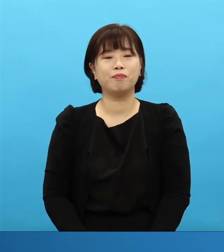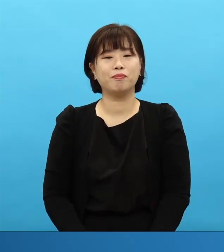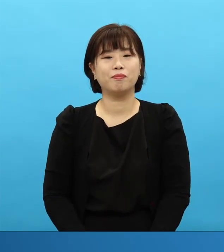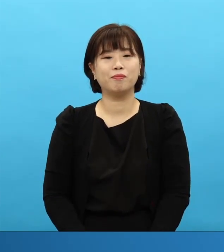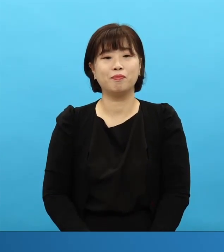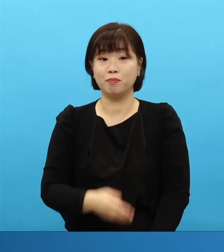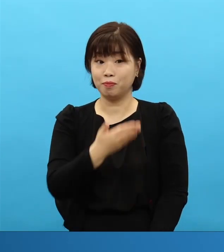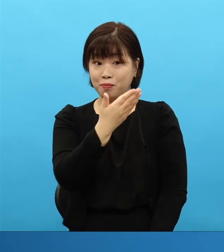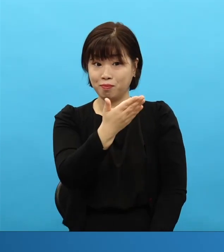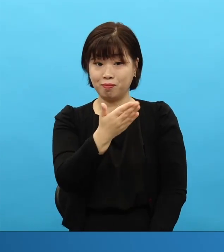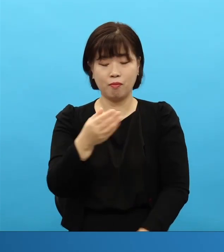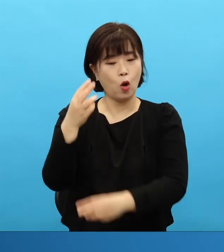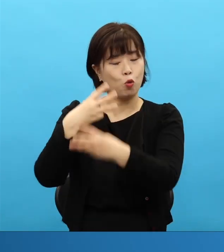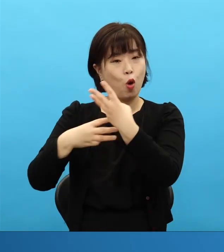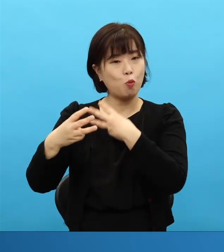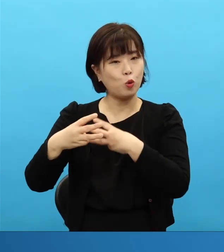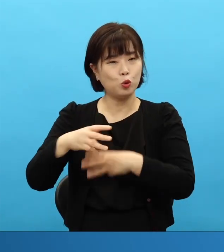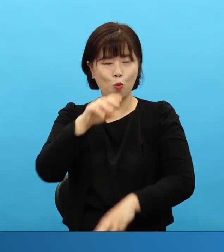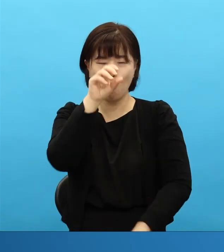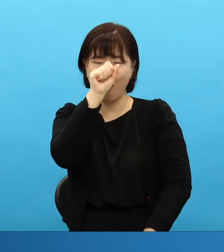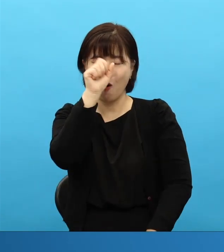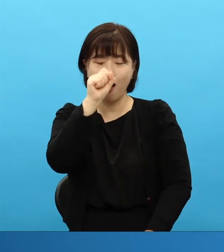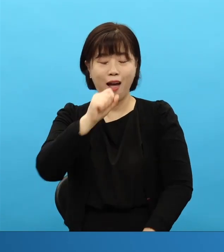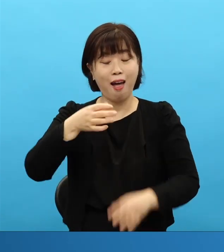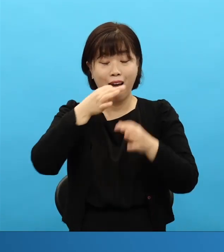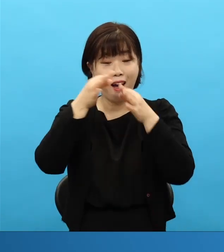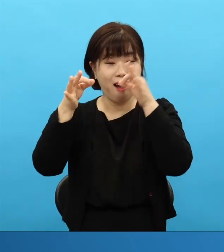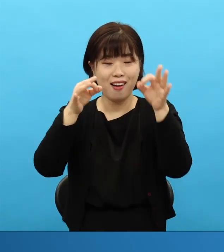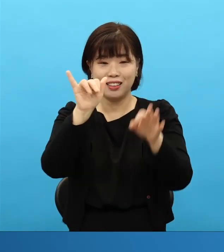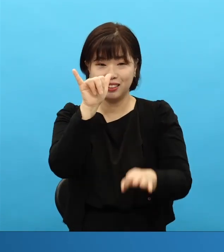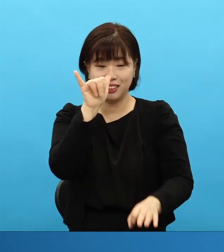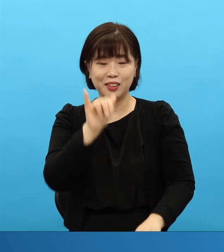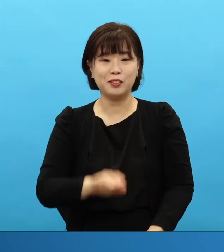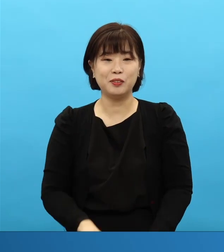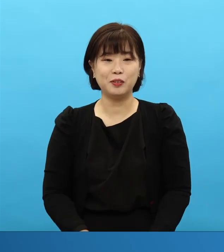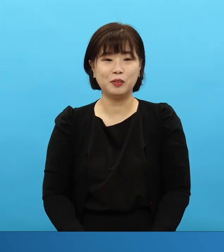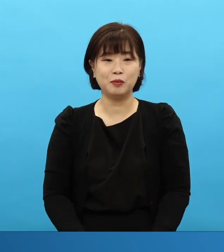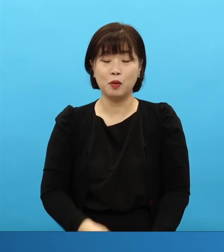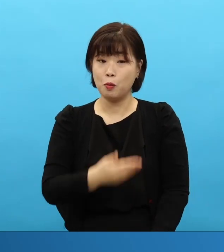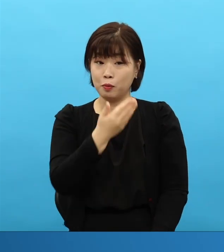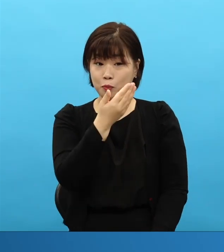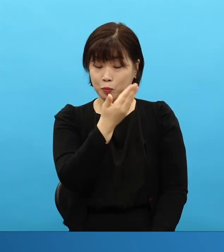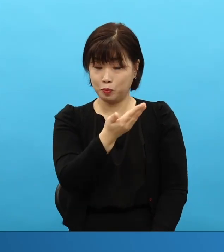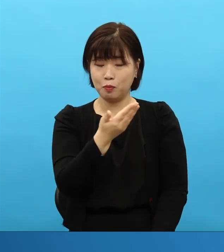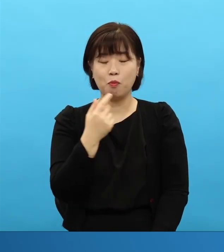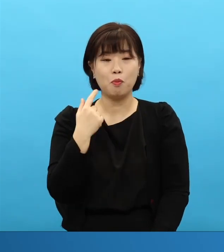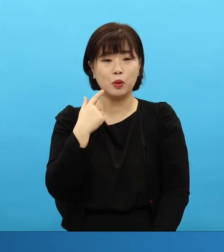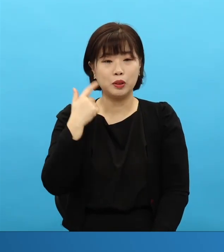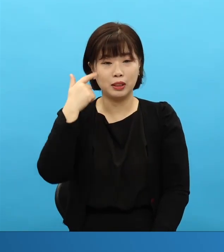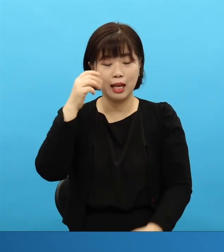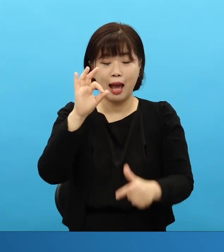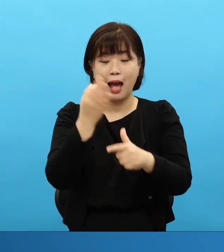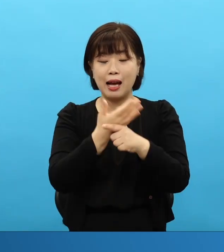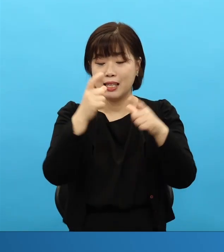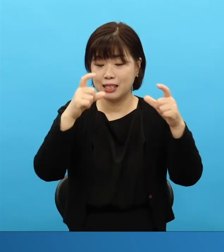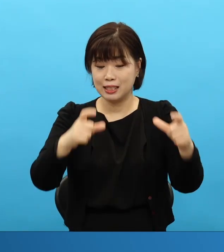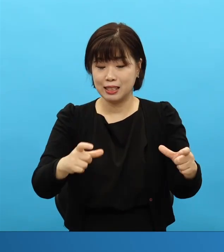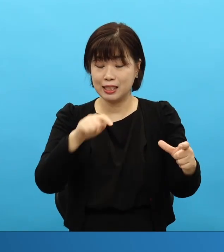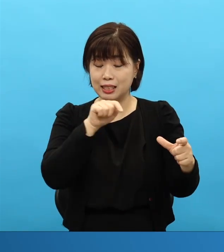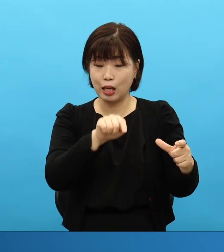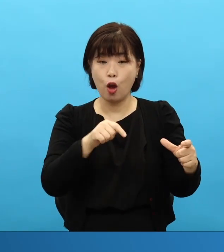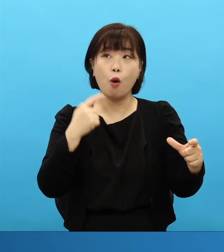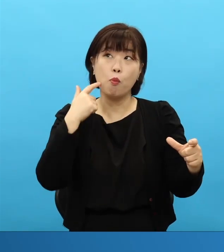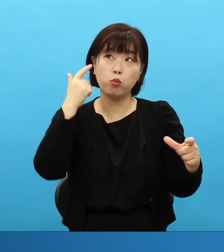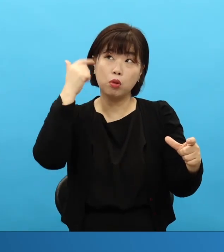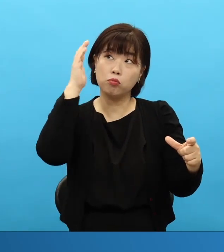렘넌트들이 좋아하는데요. 정확한 이유를 알기에 오직 복음 운동에 올인했던 우리 목사님. 오늘 안양지의 목회자 메시지도